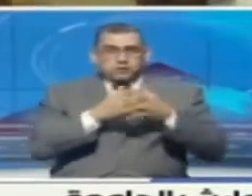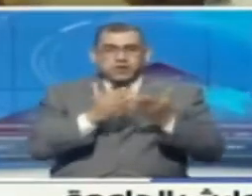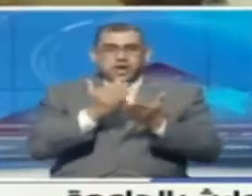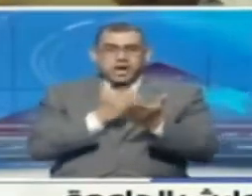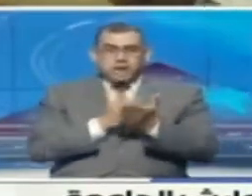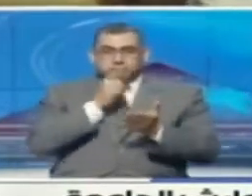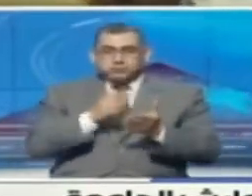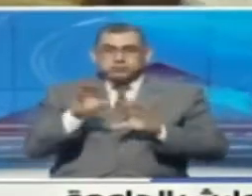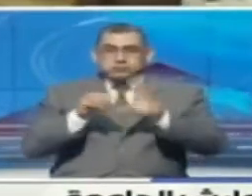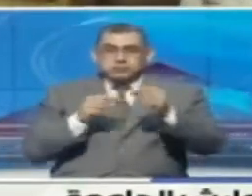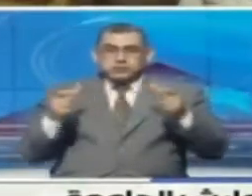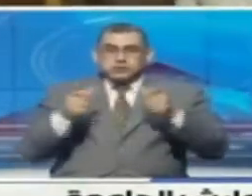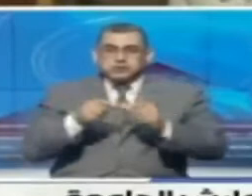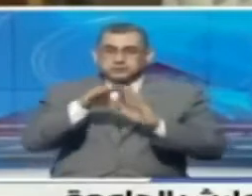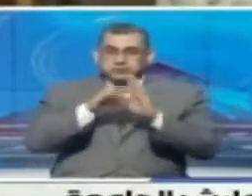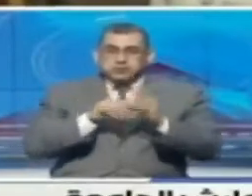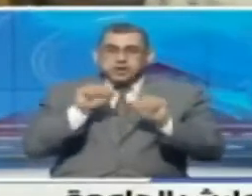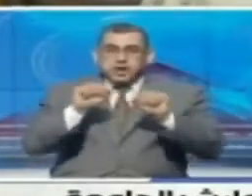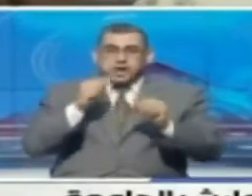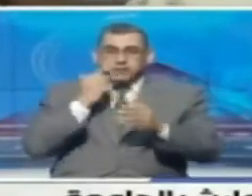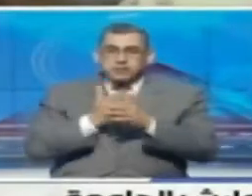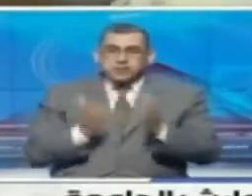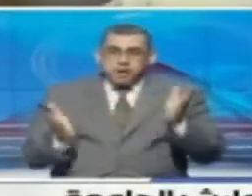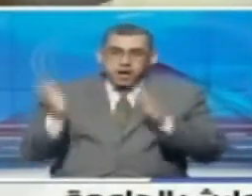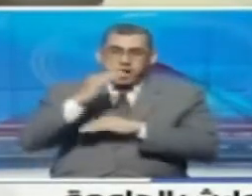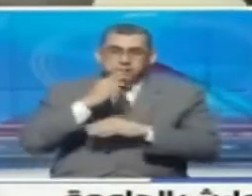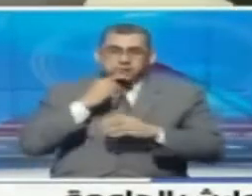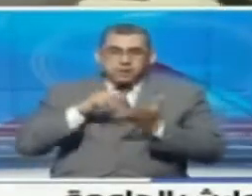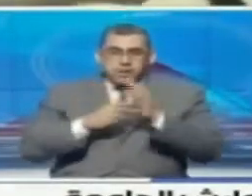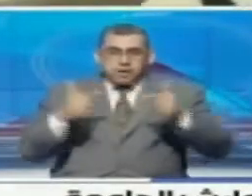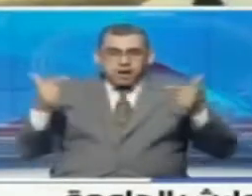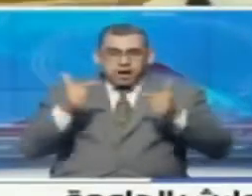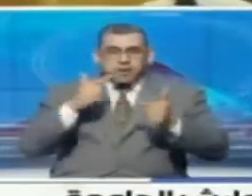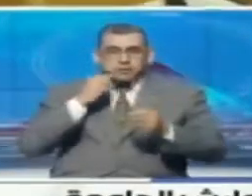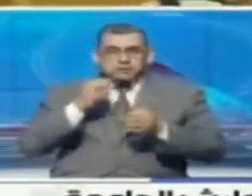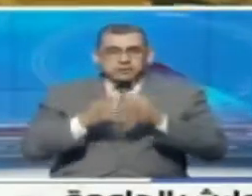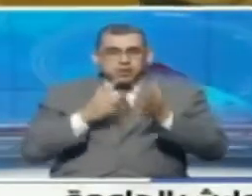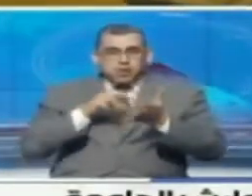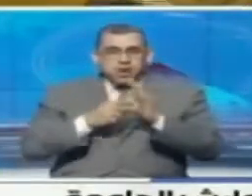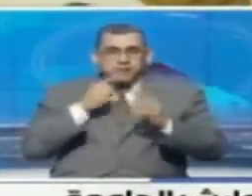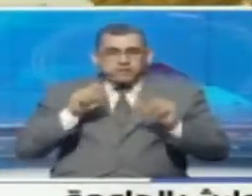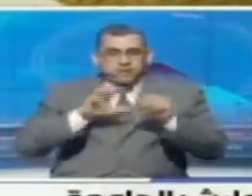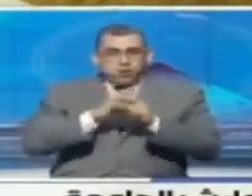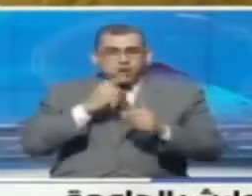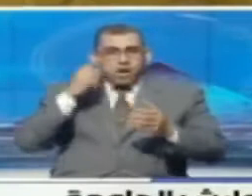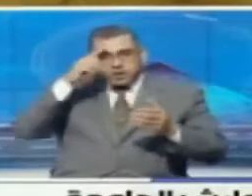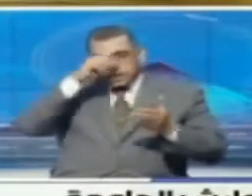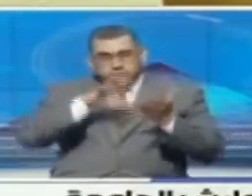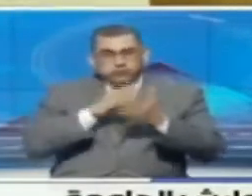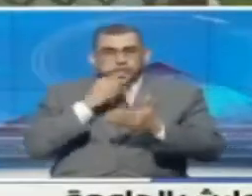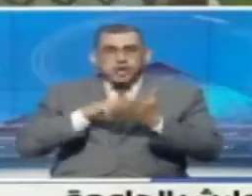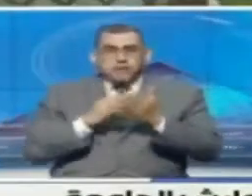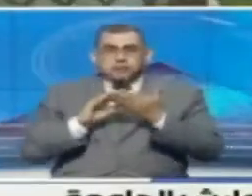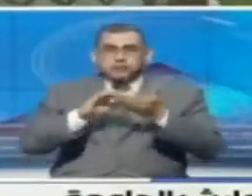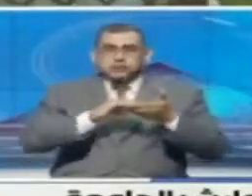رئيسية تتضمن مواضيع تخص رصد الكوارث الطبيعية ومتابعة بنود الاستراتيجية العربية للحد من الأزمات والكوارث.